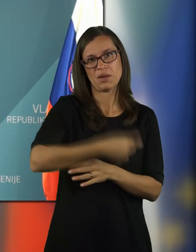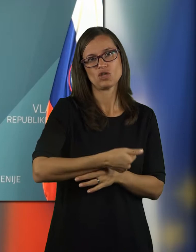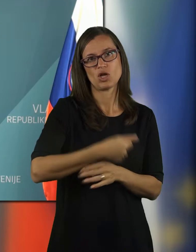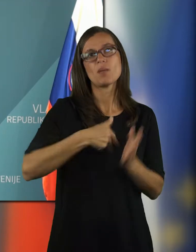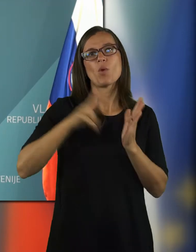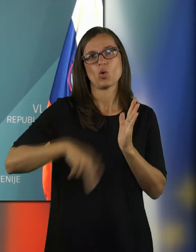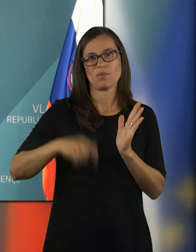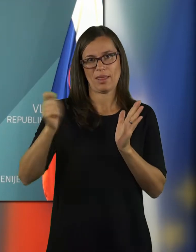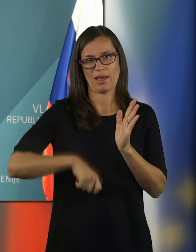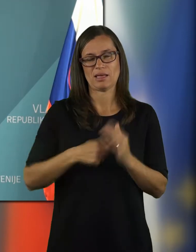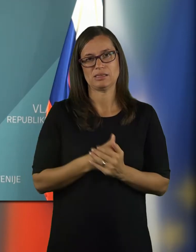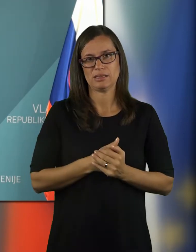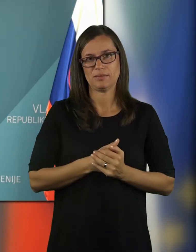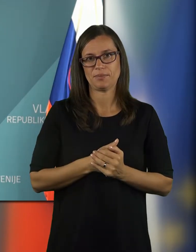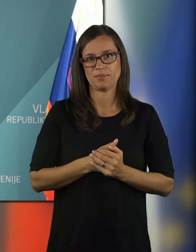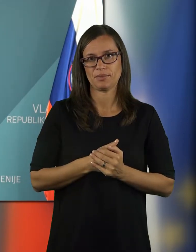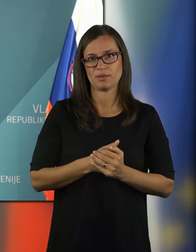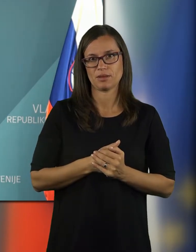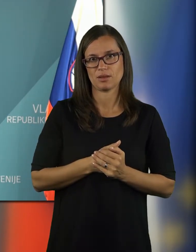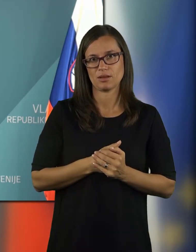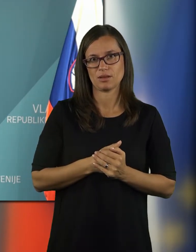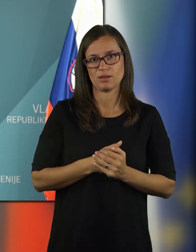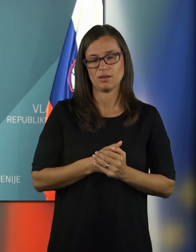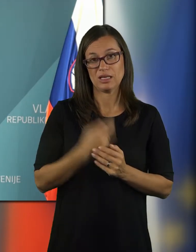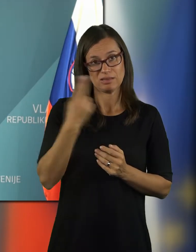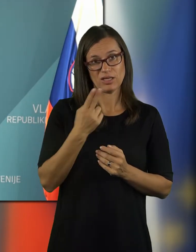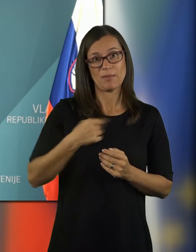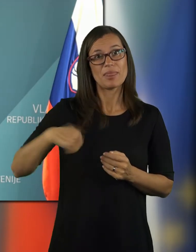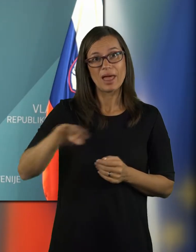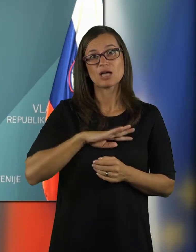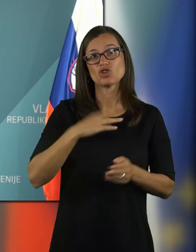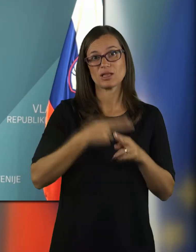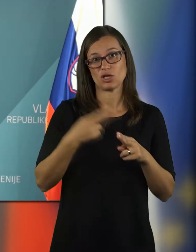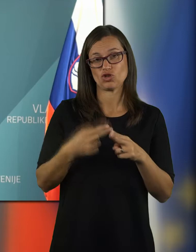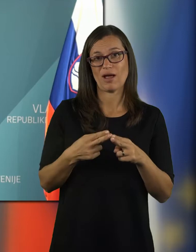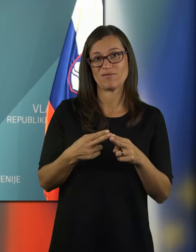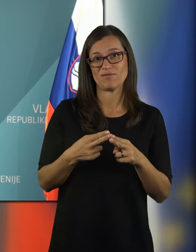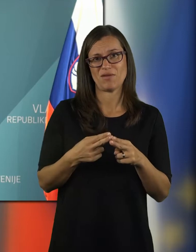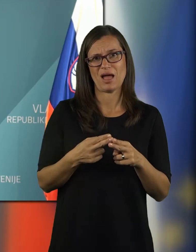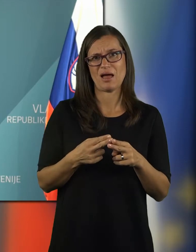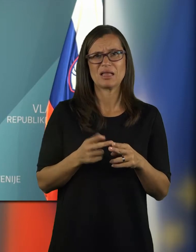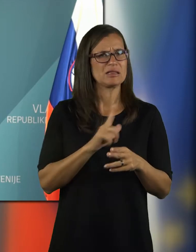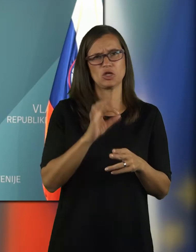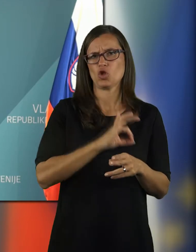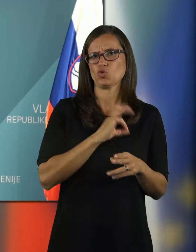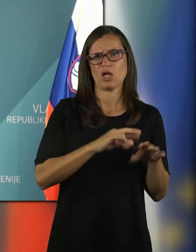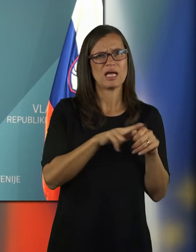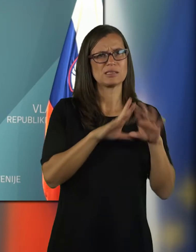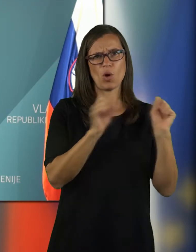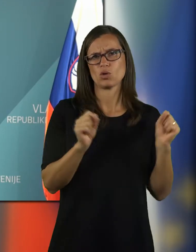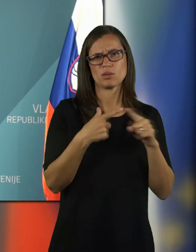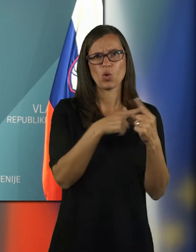pogodbene kazni. Seveda pa naša država na drugi strani ni dolžna izpolniti pogojev